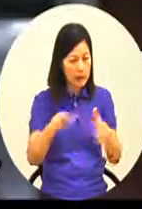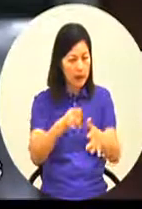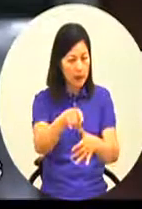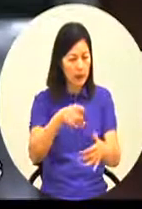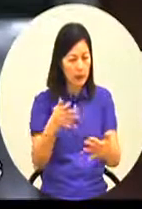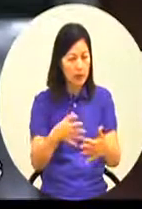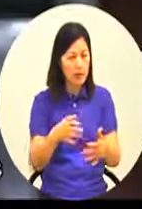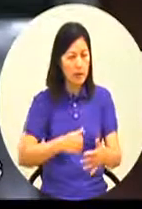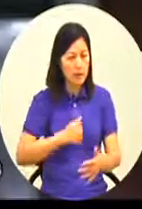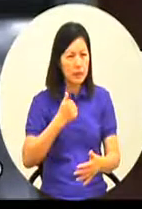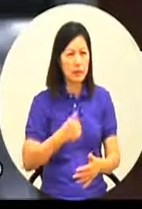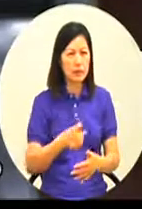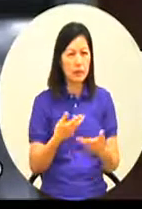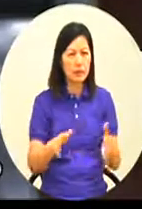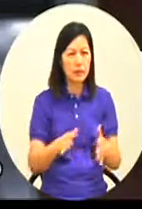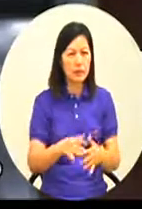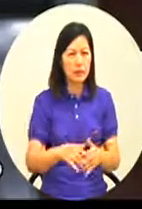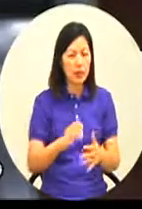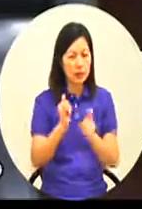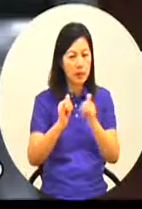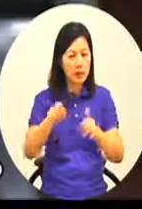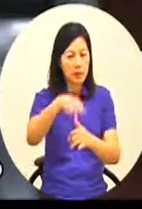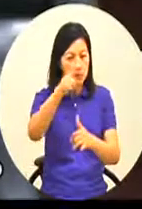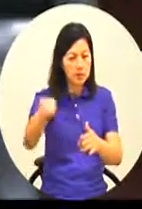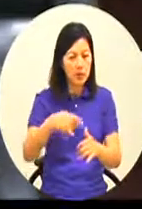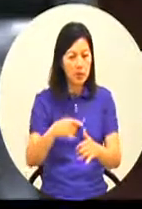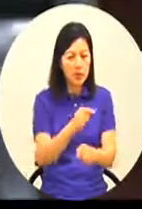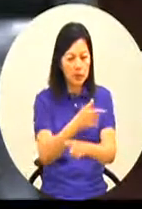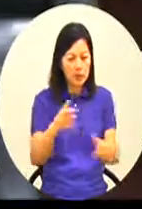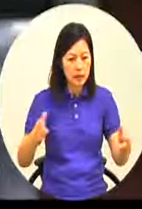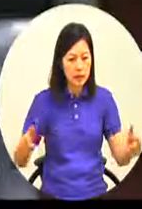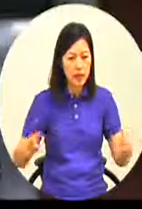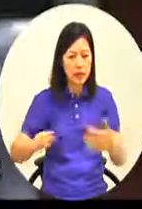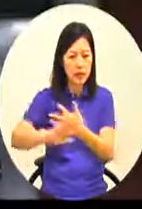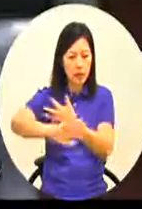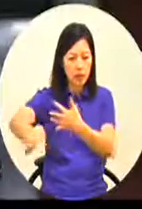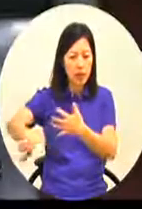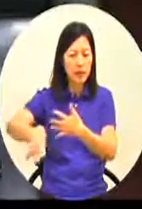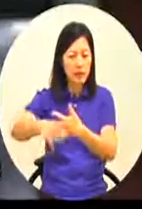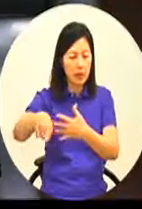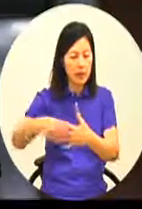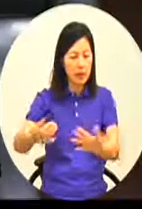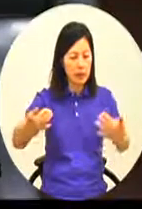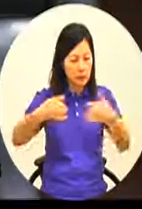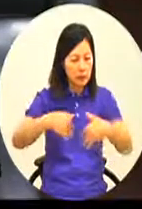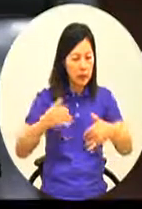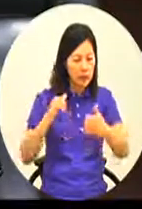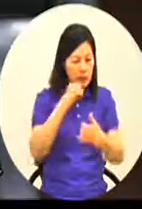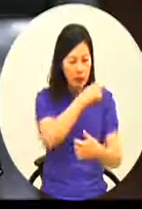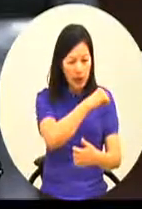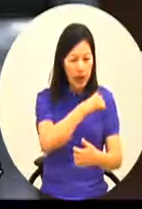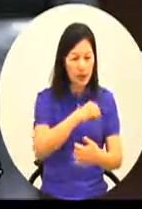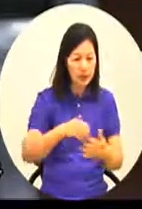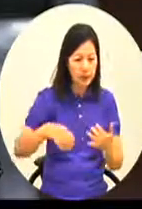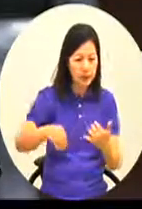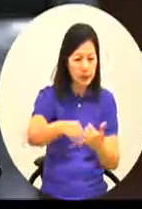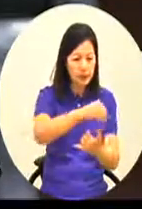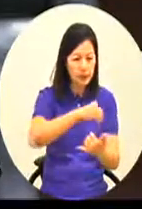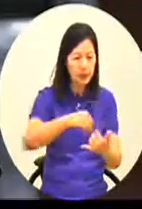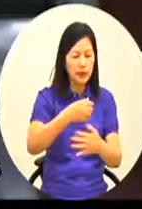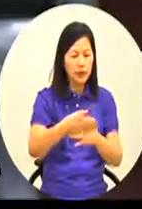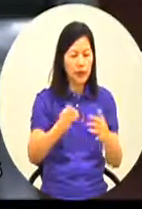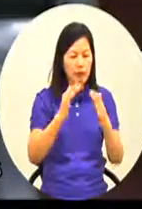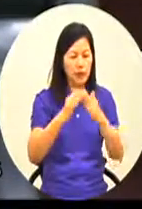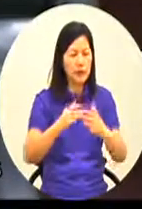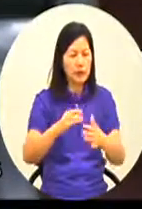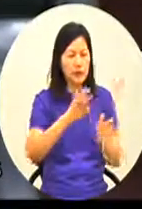其实非常多的市民朋友，甚至不同跨县市的，大家都会针对台湾的这个各个城市的市容景观提出一